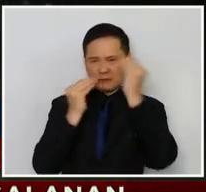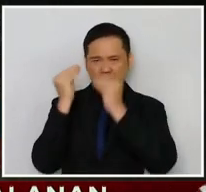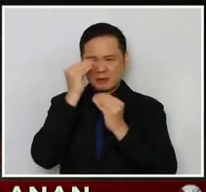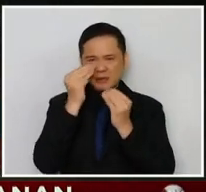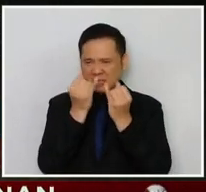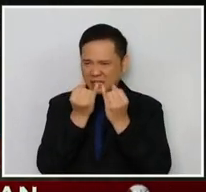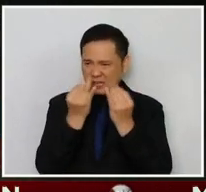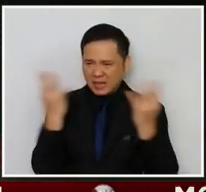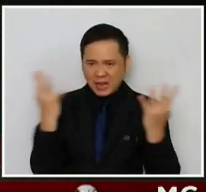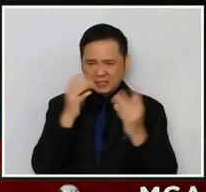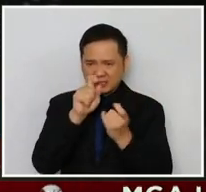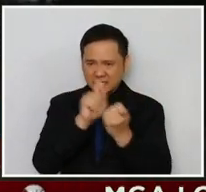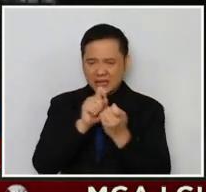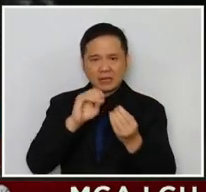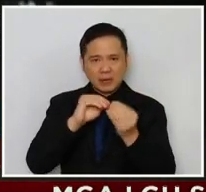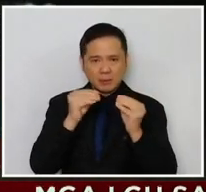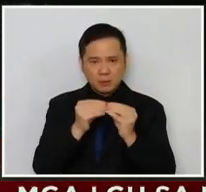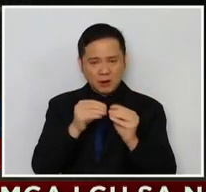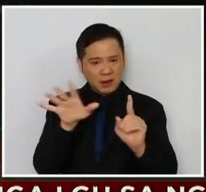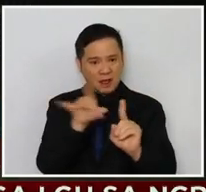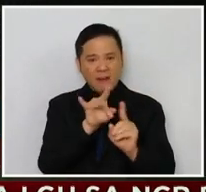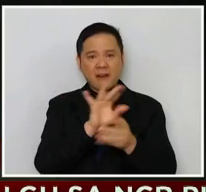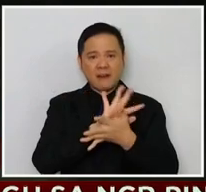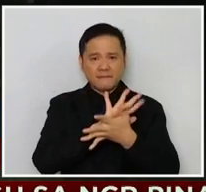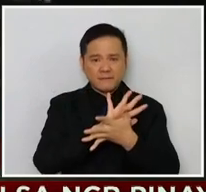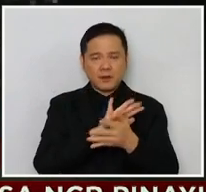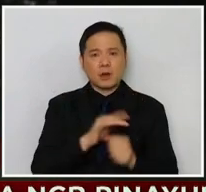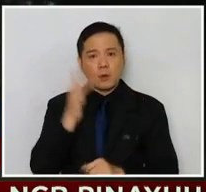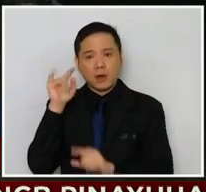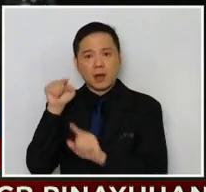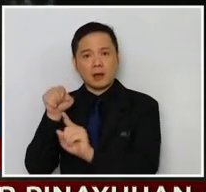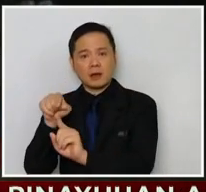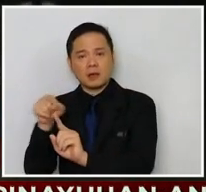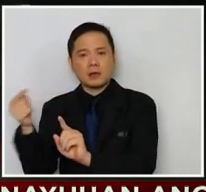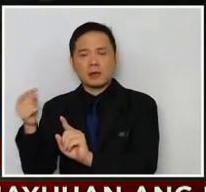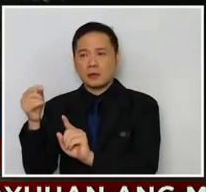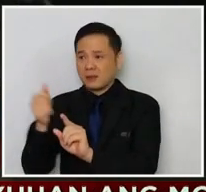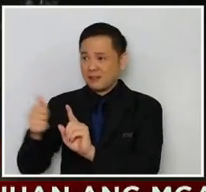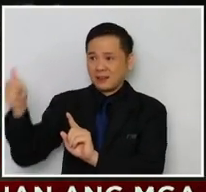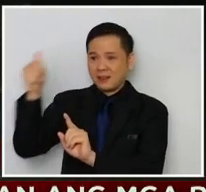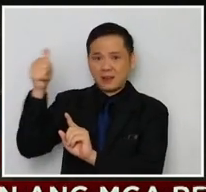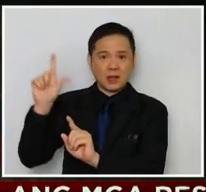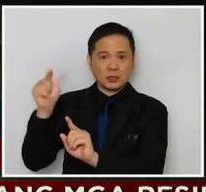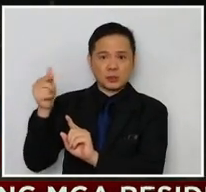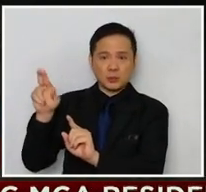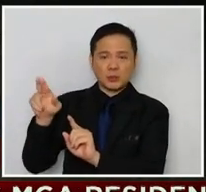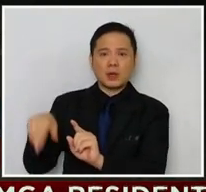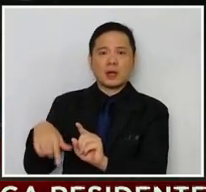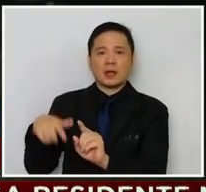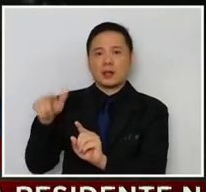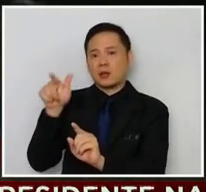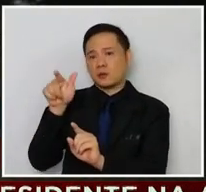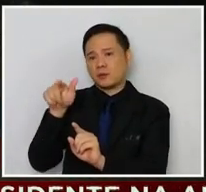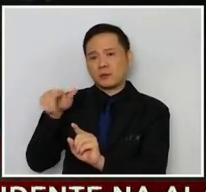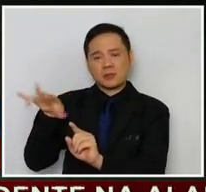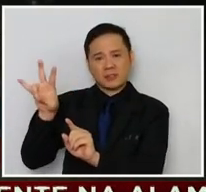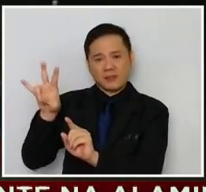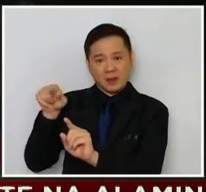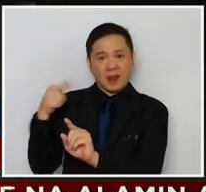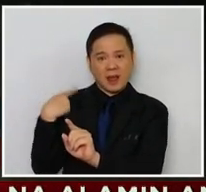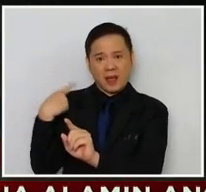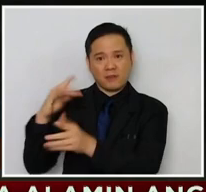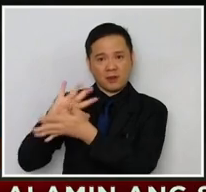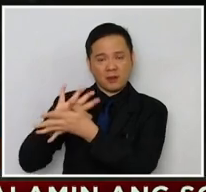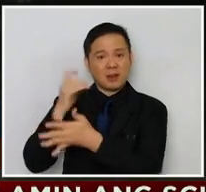na nagpositibo sa COVID-19 dahil ayon sa pamunuan ng Tugo, 27 ang positibong crew nila sa COVID-19 pero sa report